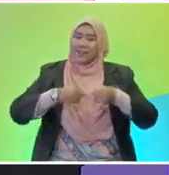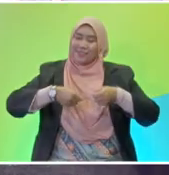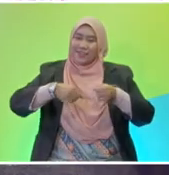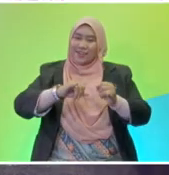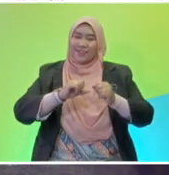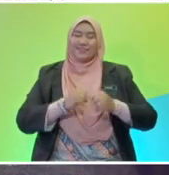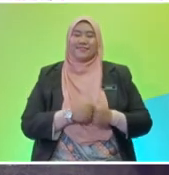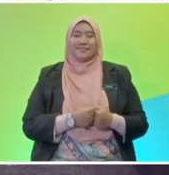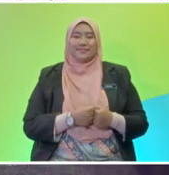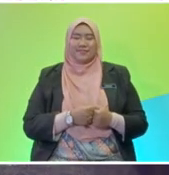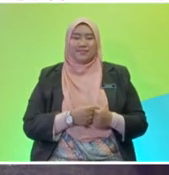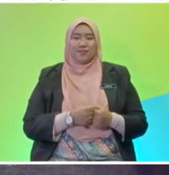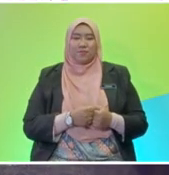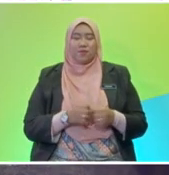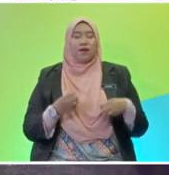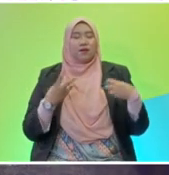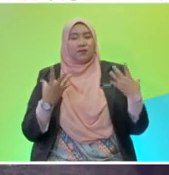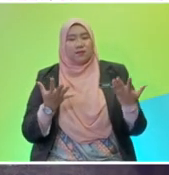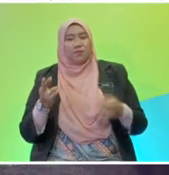macam-macam pengalaman